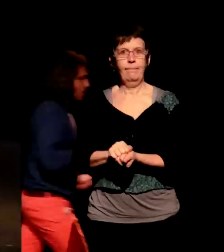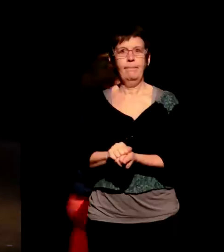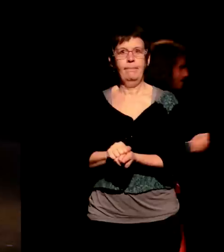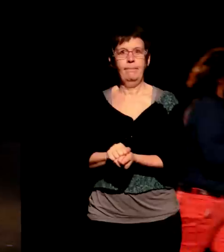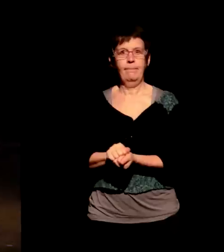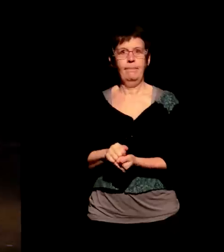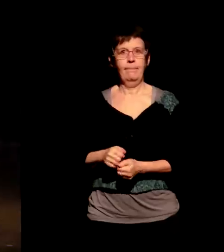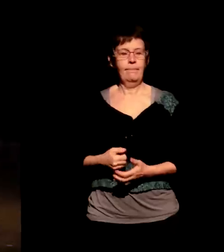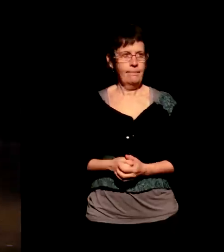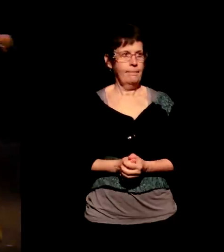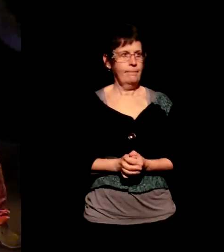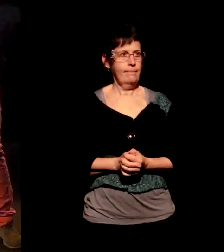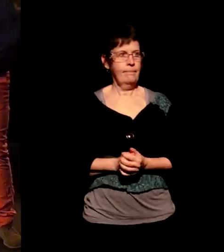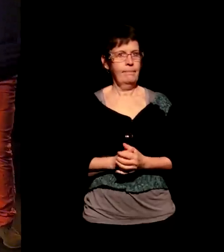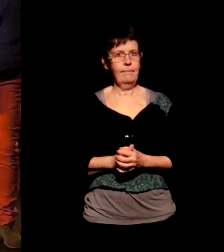Ok.